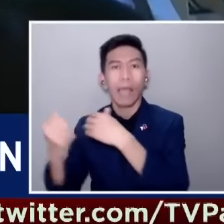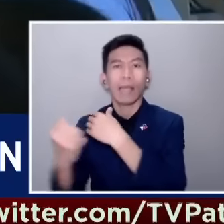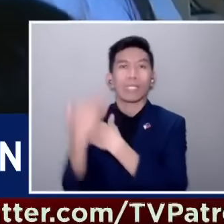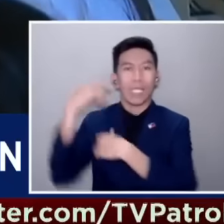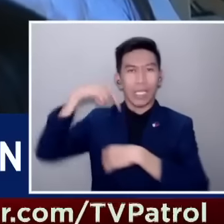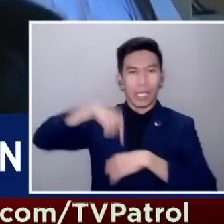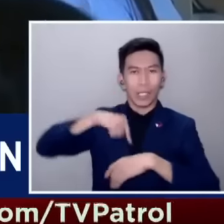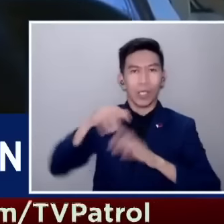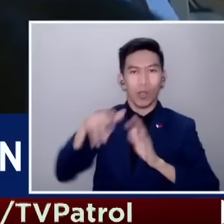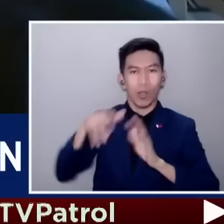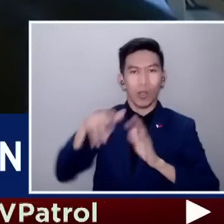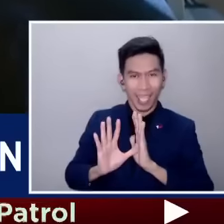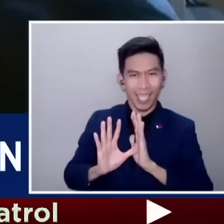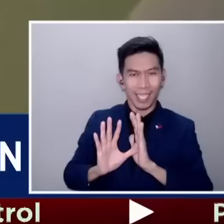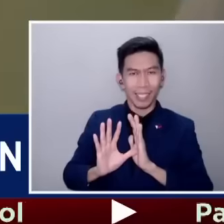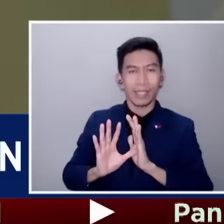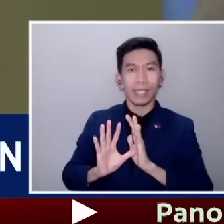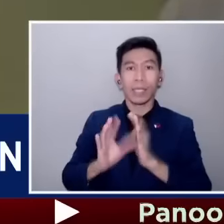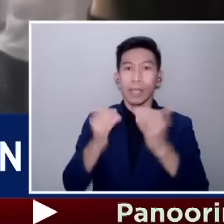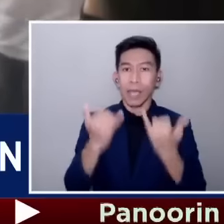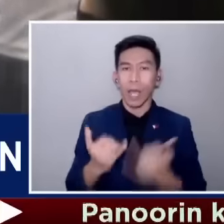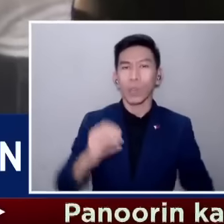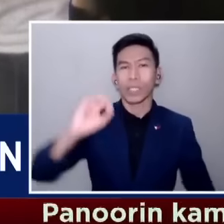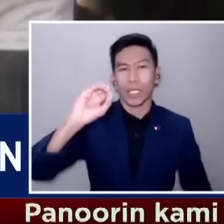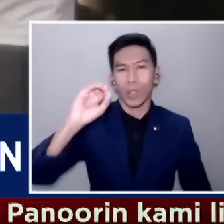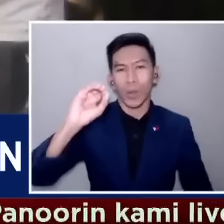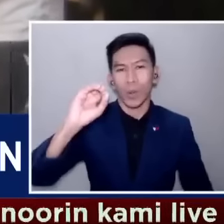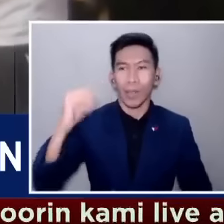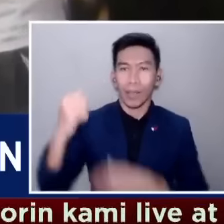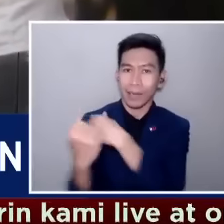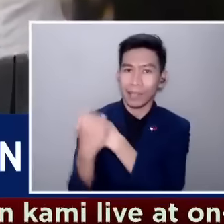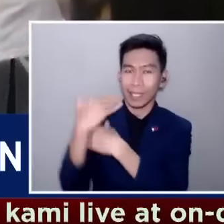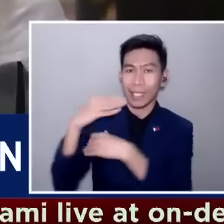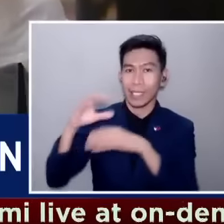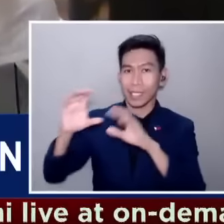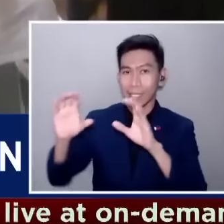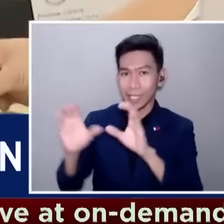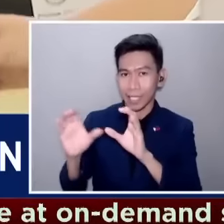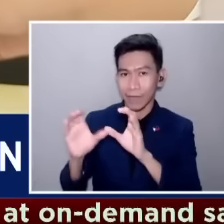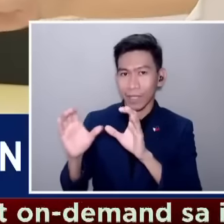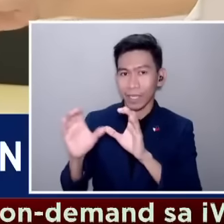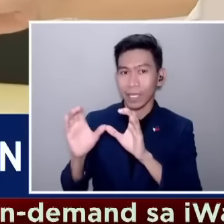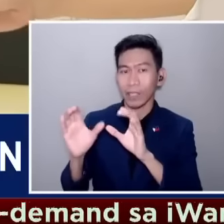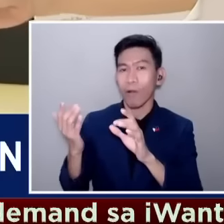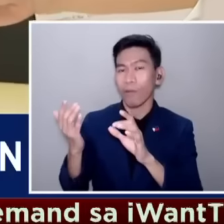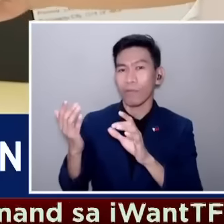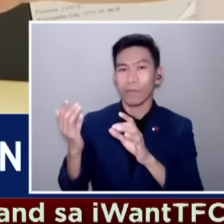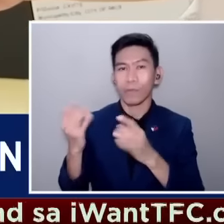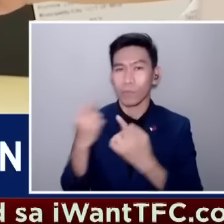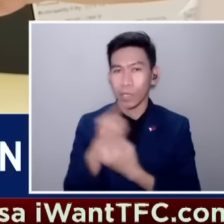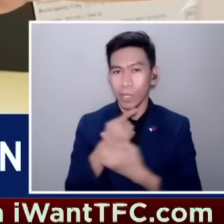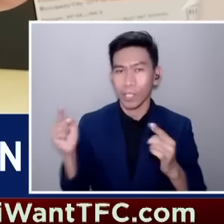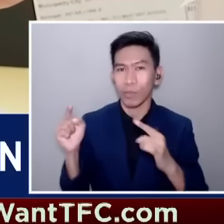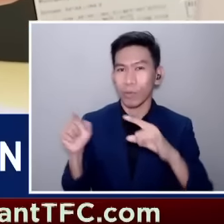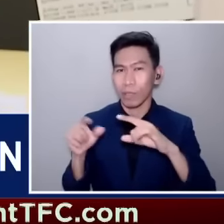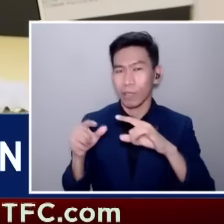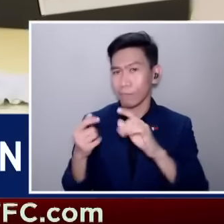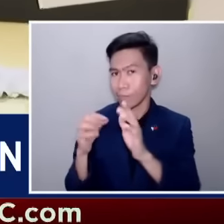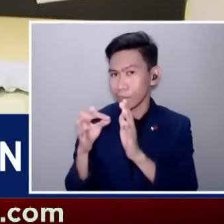Sa kasalukuyan, zero pa po kami. Wala pa po tayo natatanggap na certificate of proclamation or canvass mula sa iba't ibang probinsya.